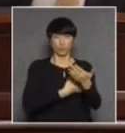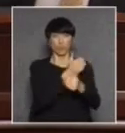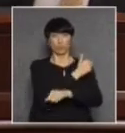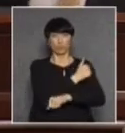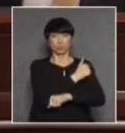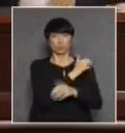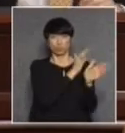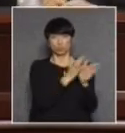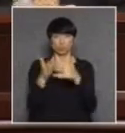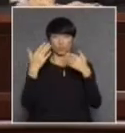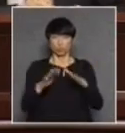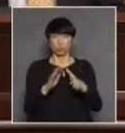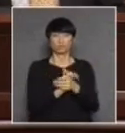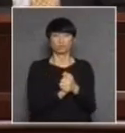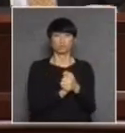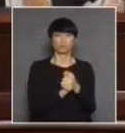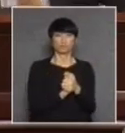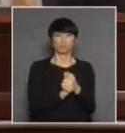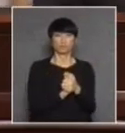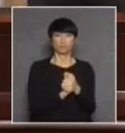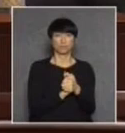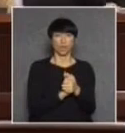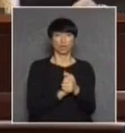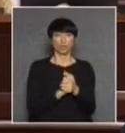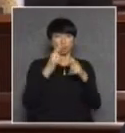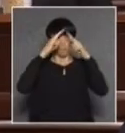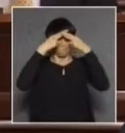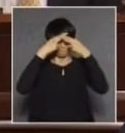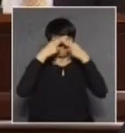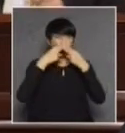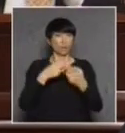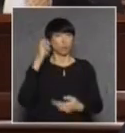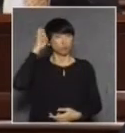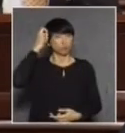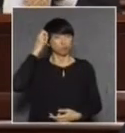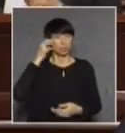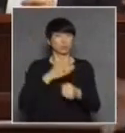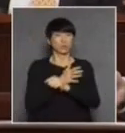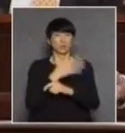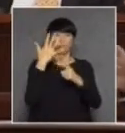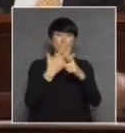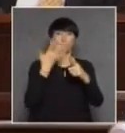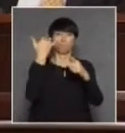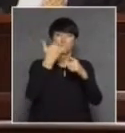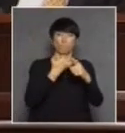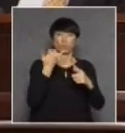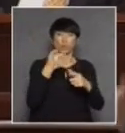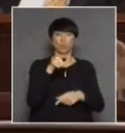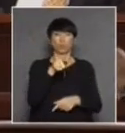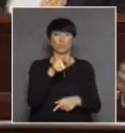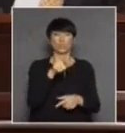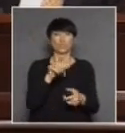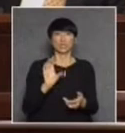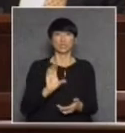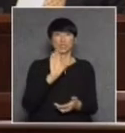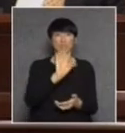呢，起碼我覺得最保守嘅估計，起碼都前五六個月先可以動用到嗰啲錢嚟到